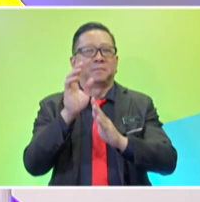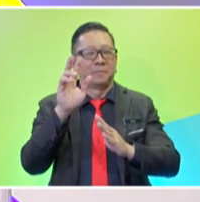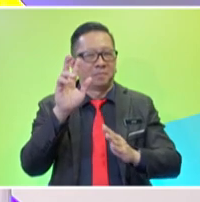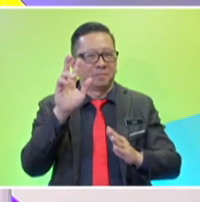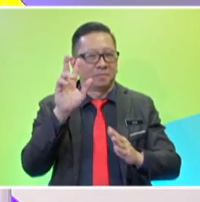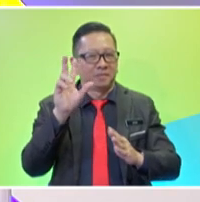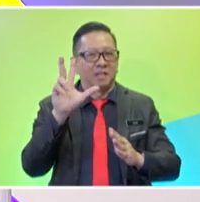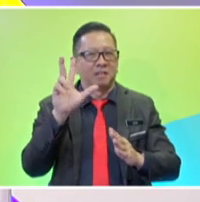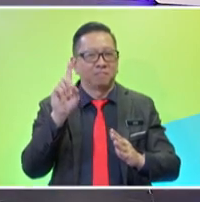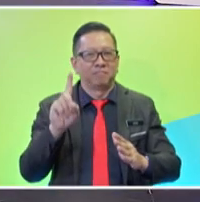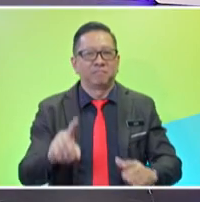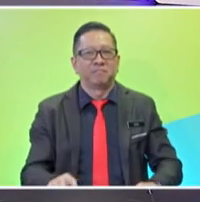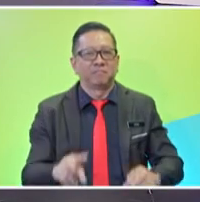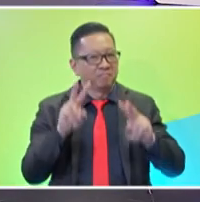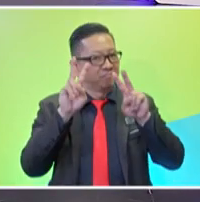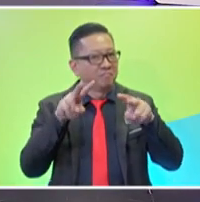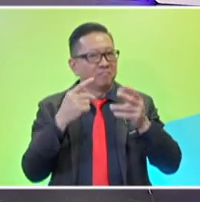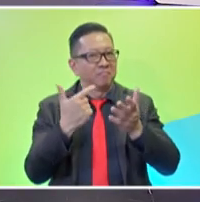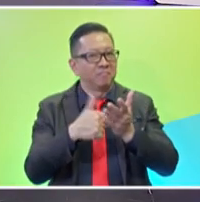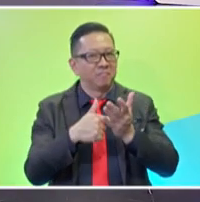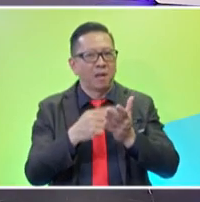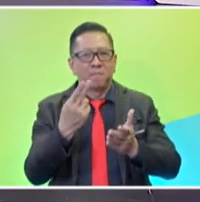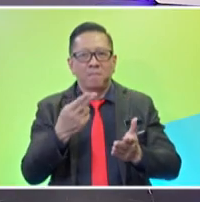Ya kalau gitu terima kasih